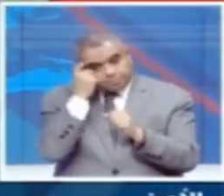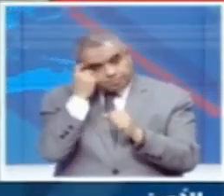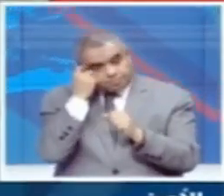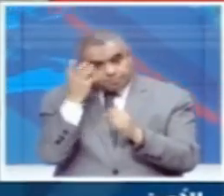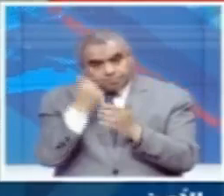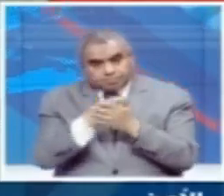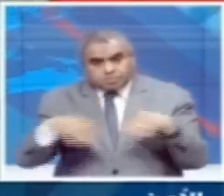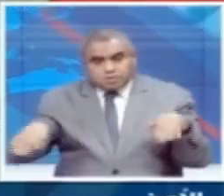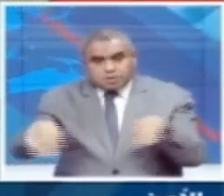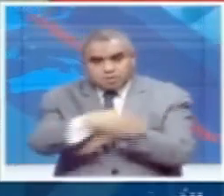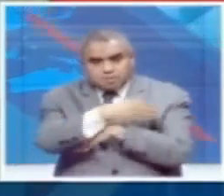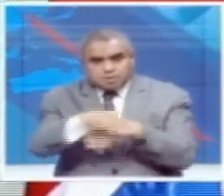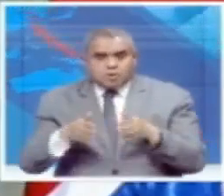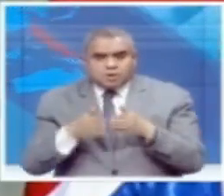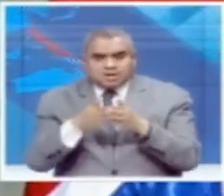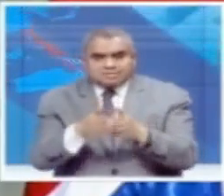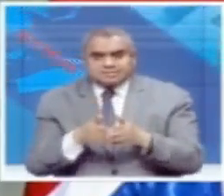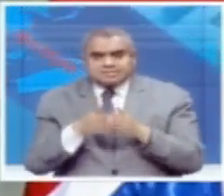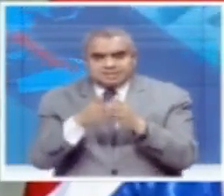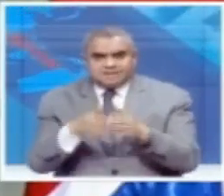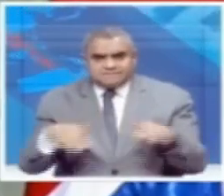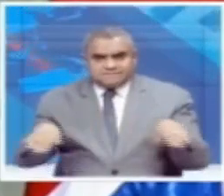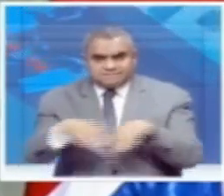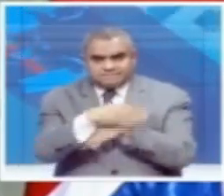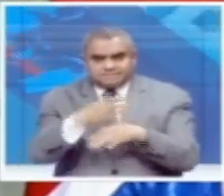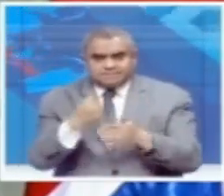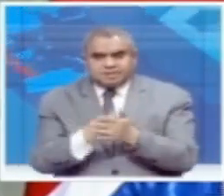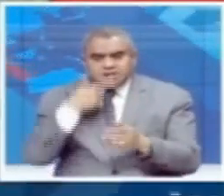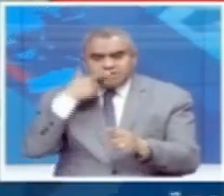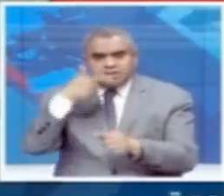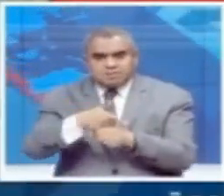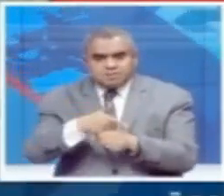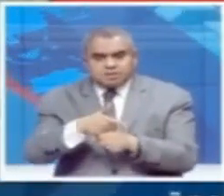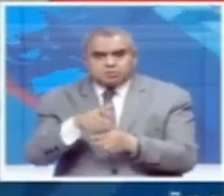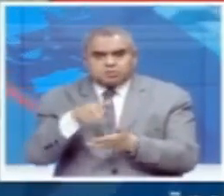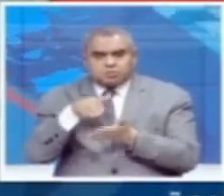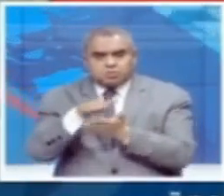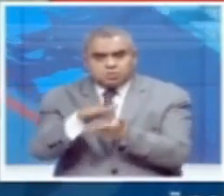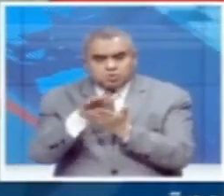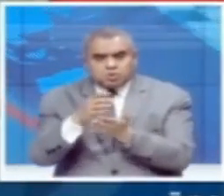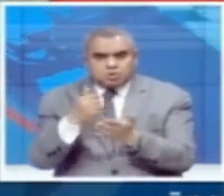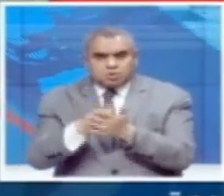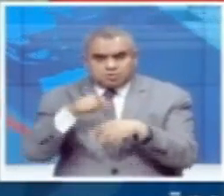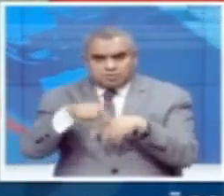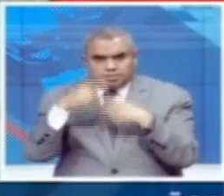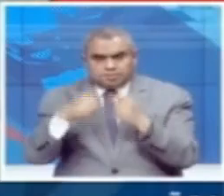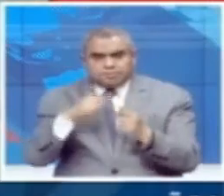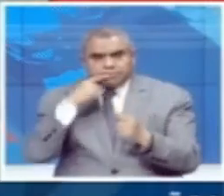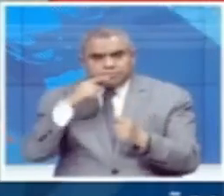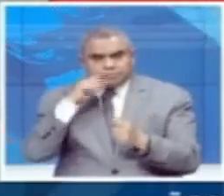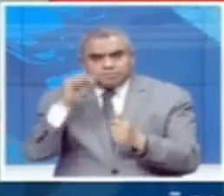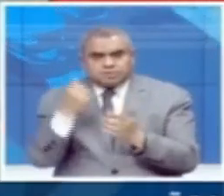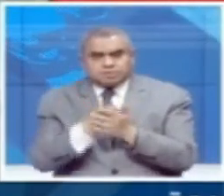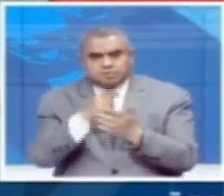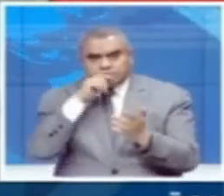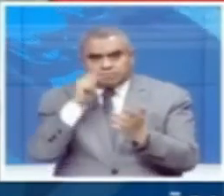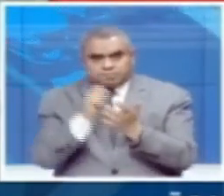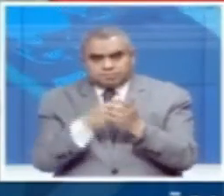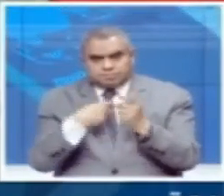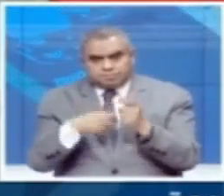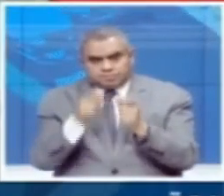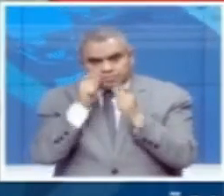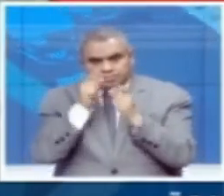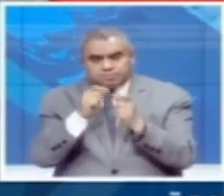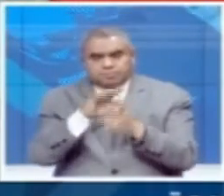ممرات السفن البحرية التي تنقل البترول والبضاعة الاقتصادية أن تكون آمنة، وأن لا